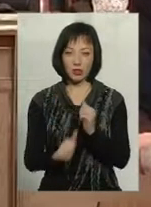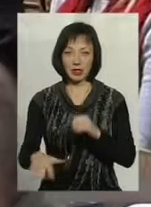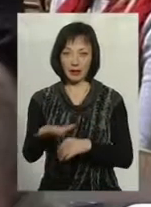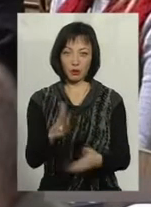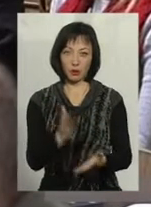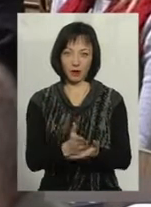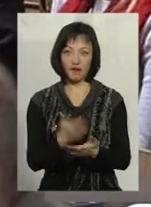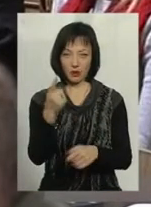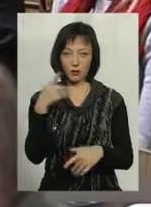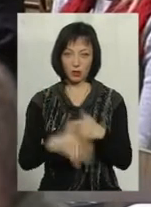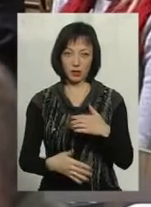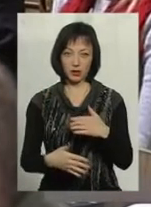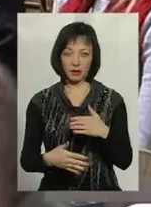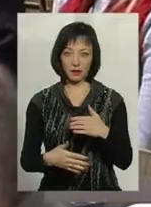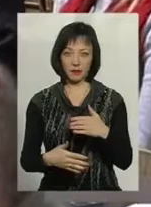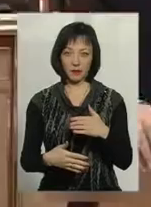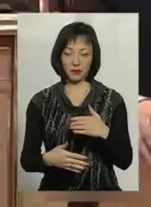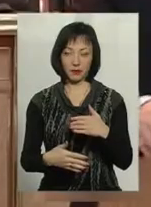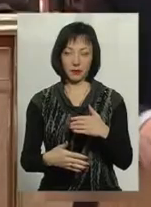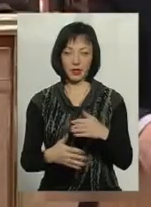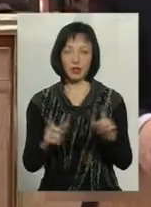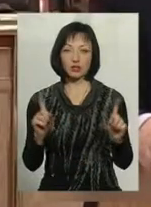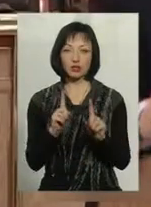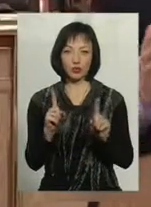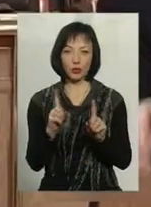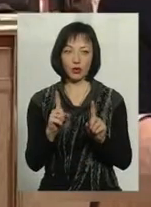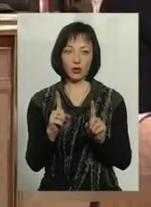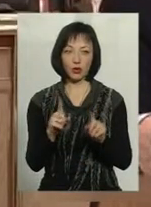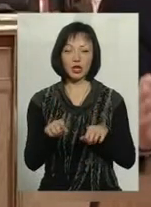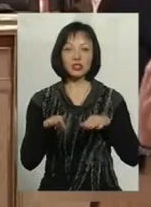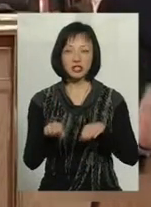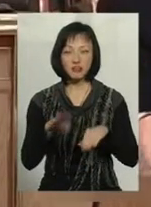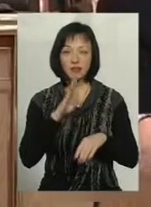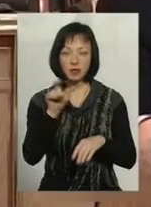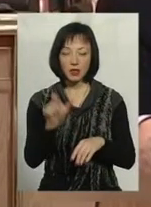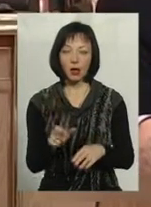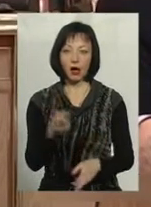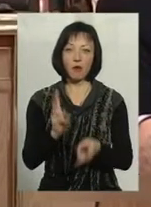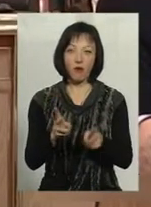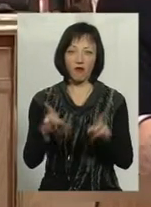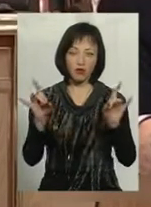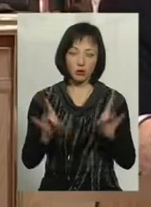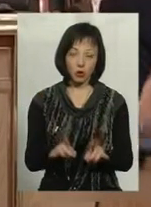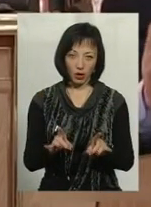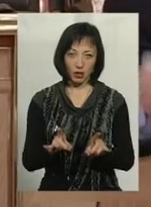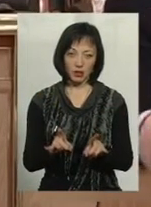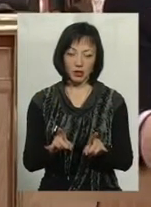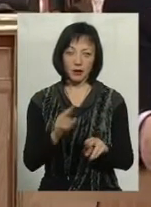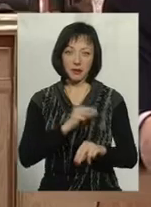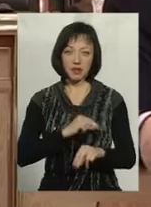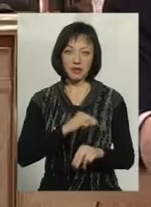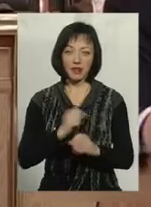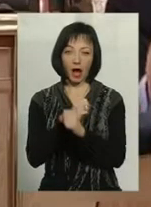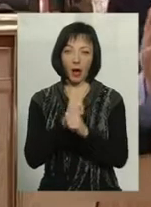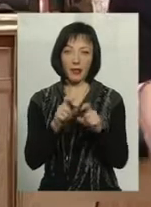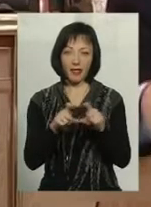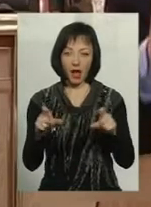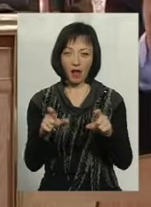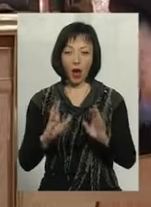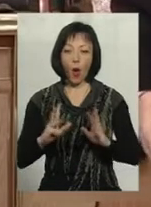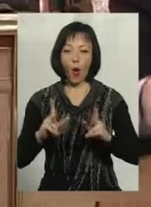5130 передбачає збільшити ці повноваження, дати можливість проводити перевірки органам